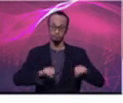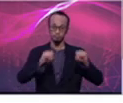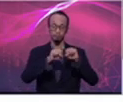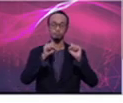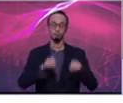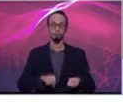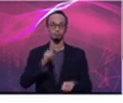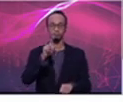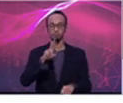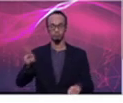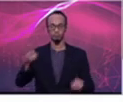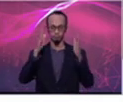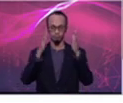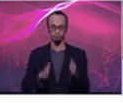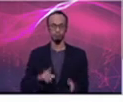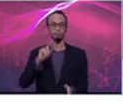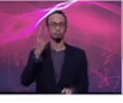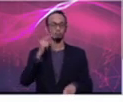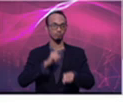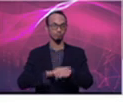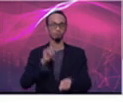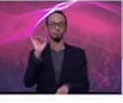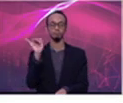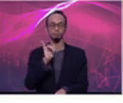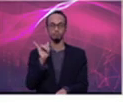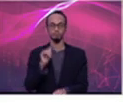memuatkan 1000 jemaah saja pada satu-satu